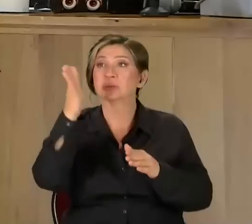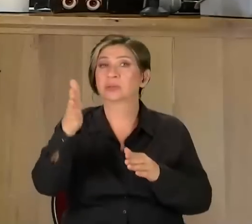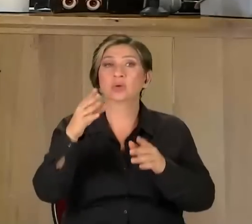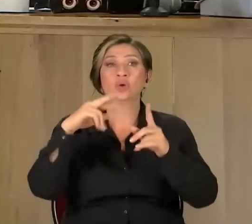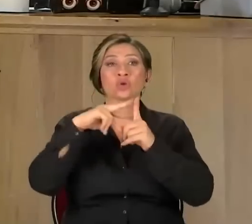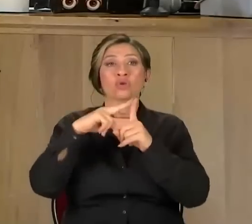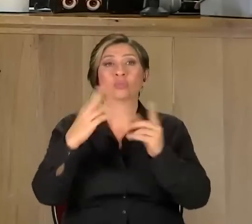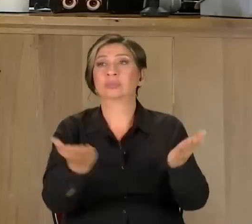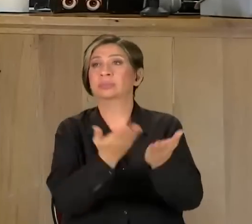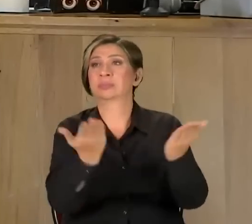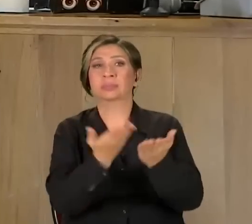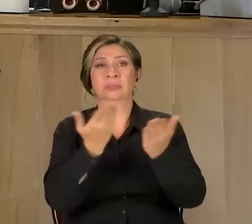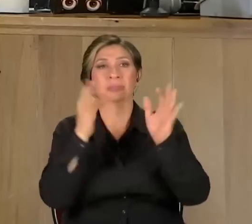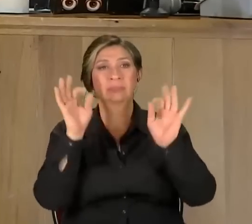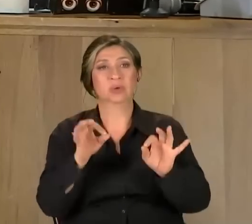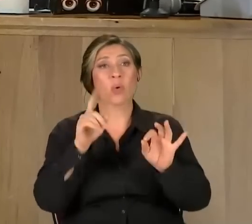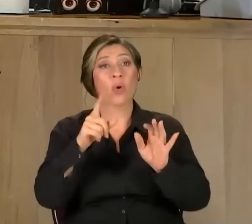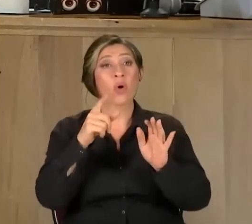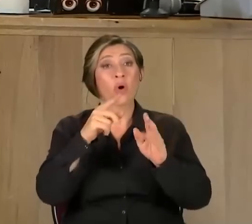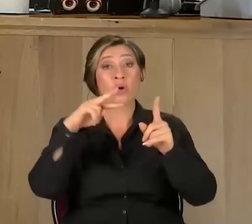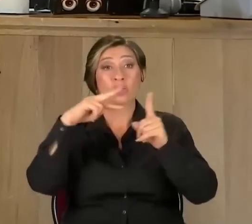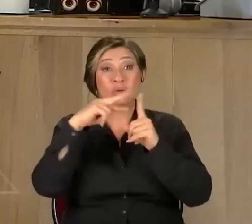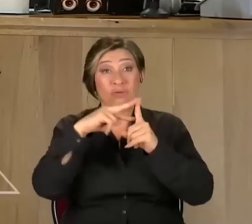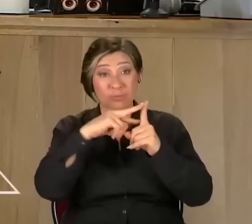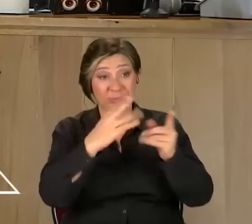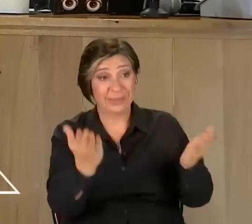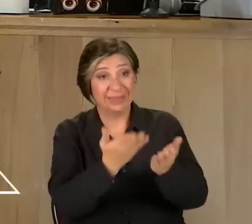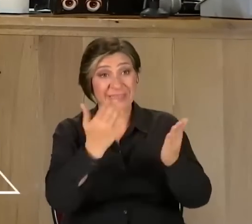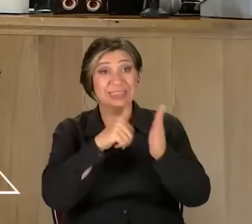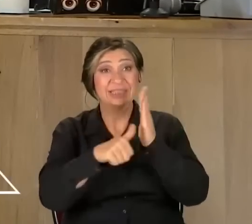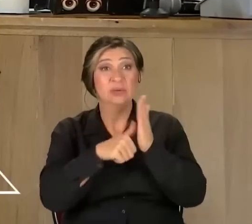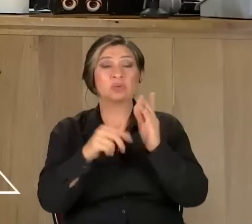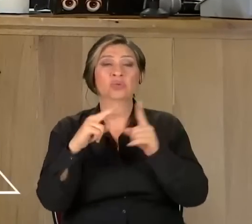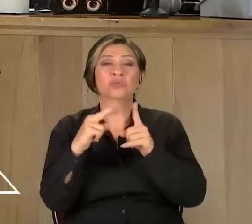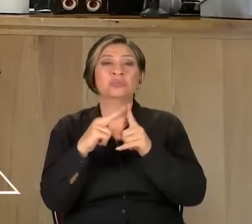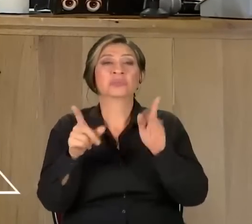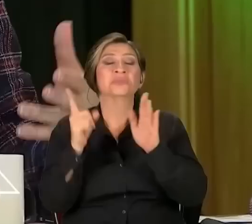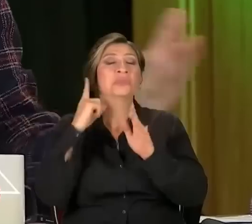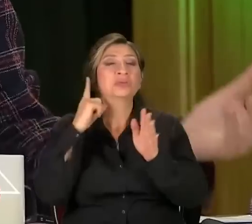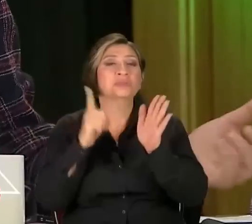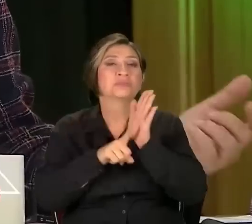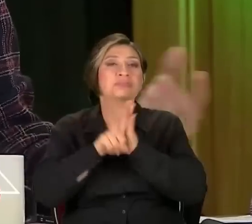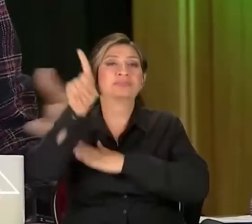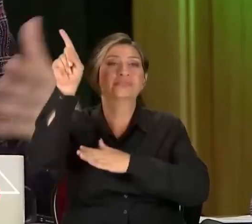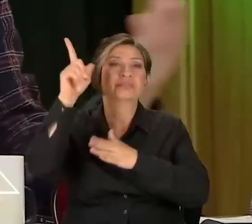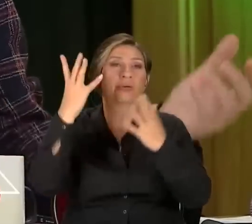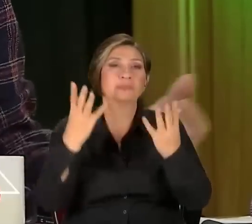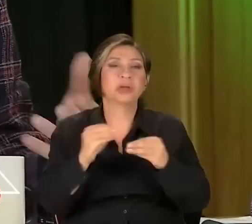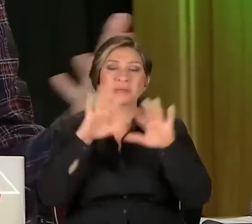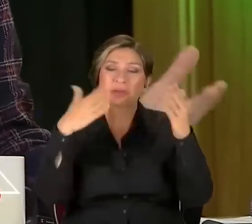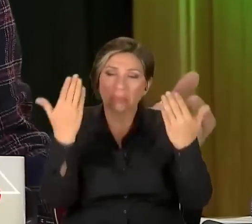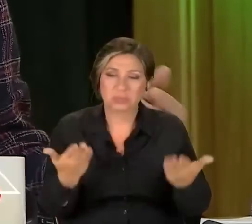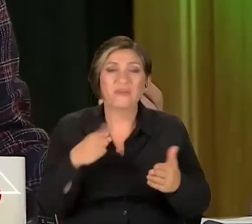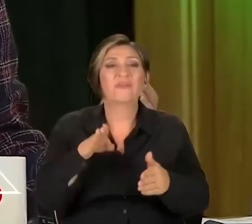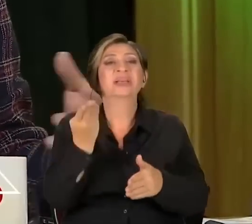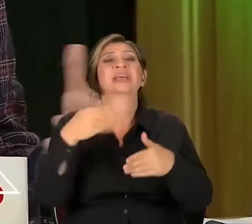YouTube'u methetmeye başladı. Ama o tarihte yani onun YouTube'u methettiği tarihte YouTube zaten hepimizin kabulü olmuş, hepimizin